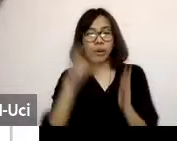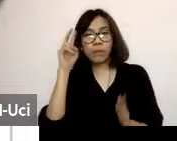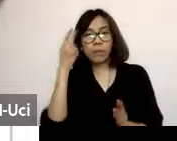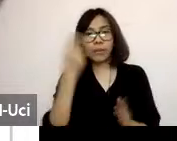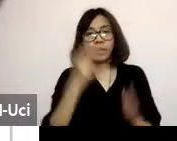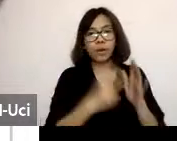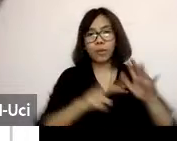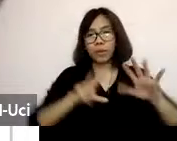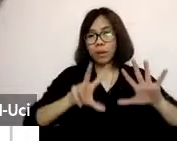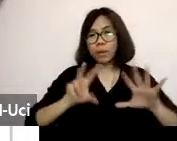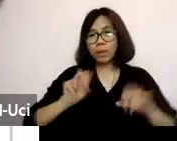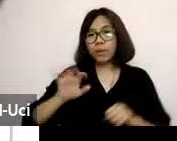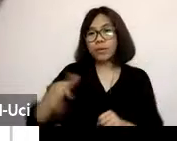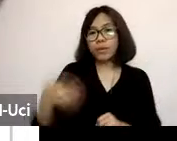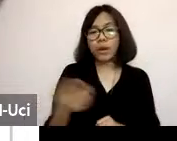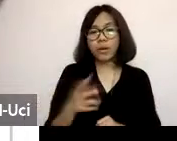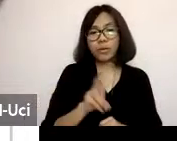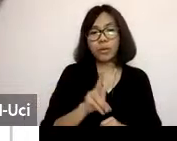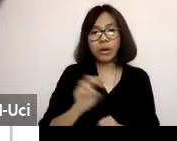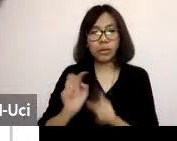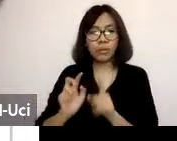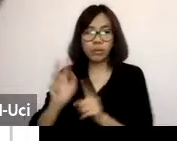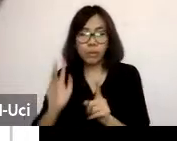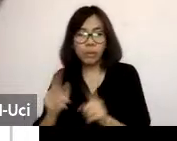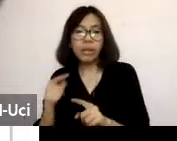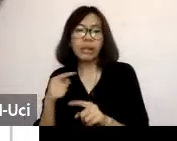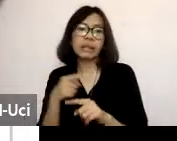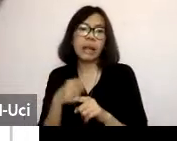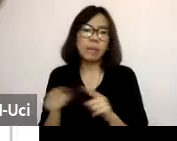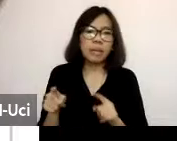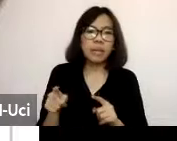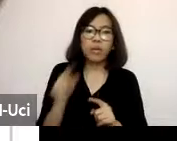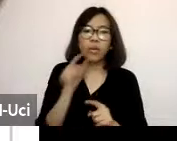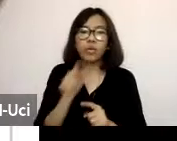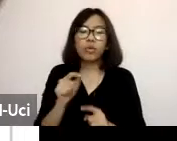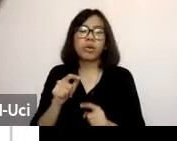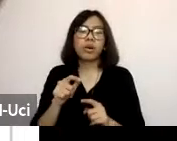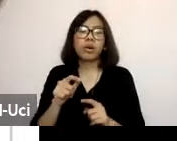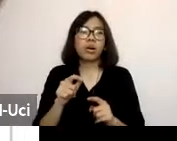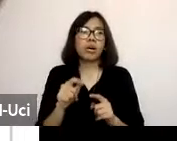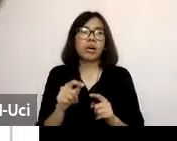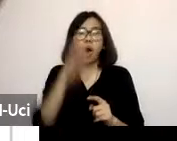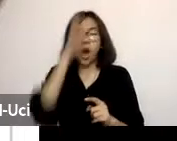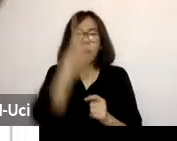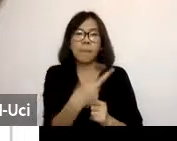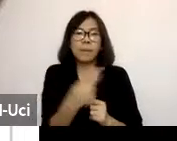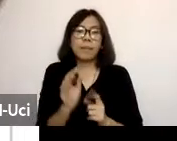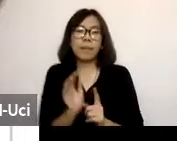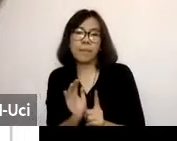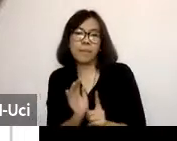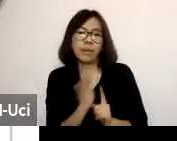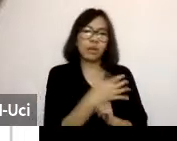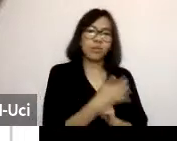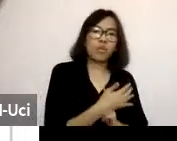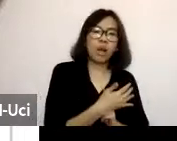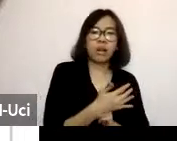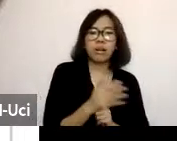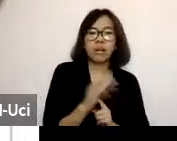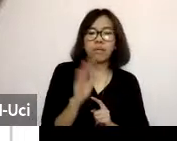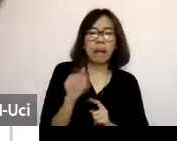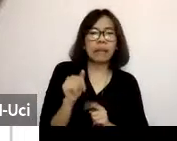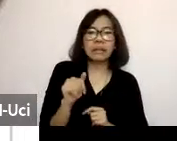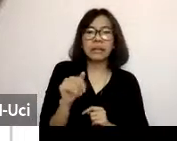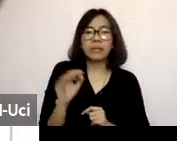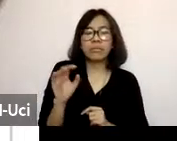Perlindungan Konsumen sendiri belum mengakui adanya UD ad jadi itu yang harus dihafal namanya PR selanjutnya